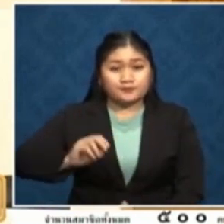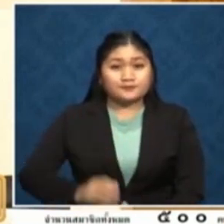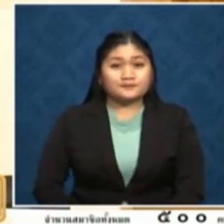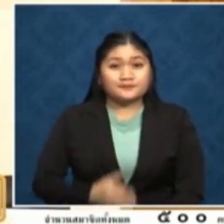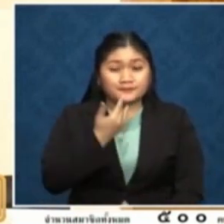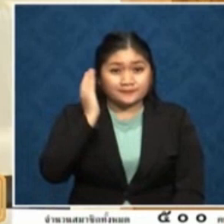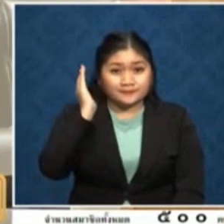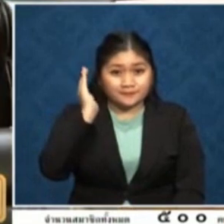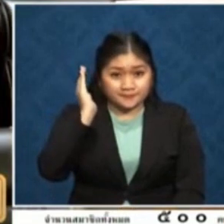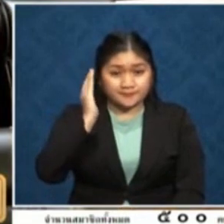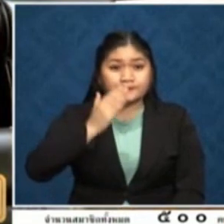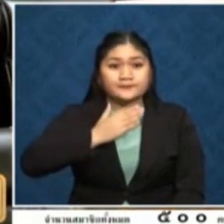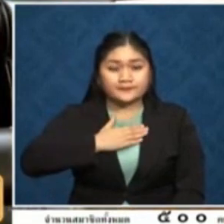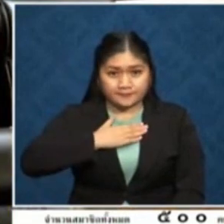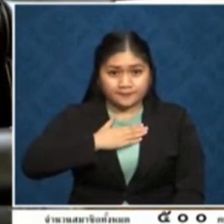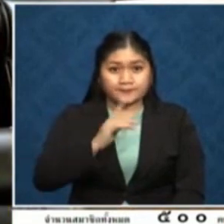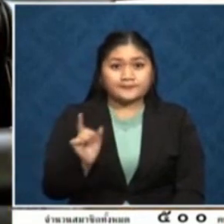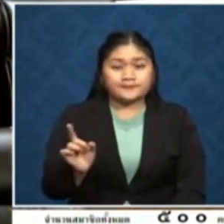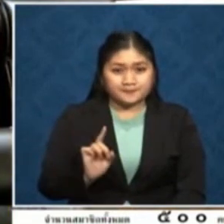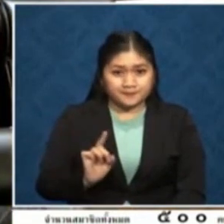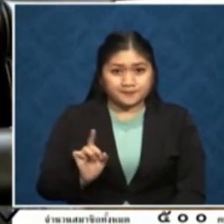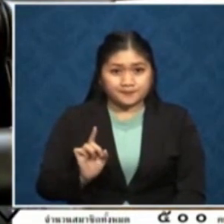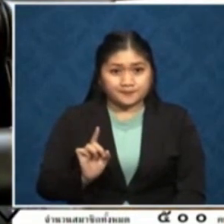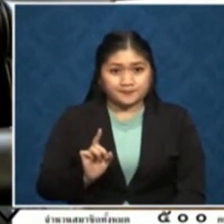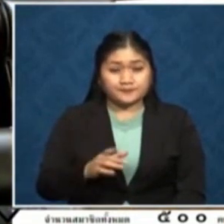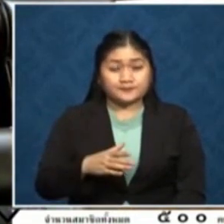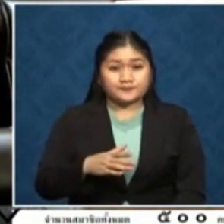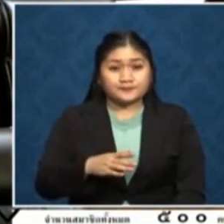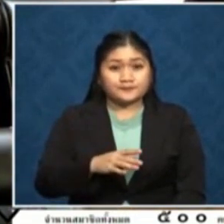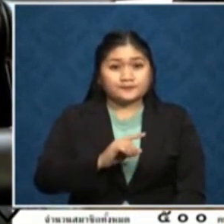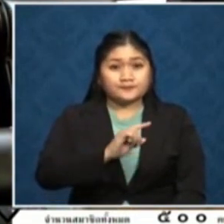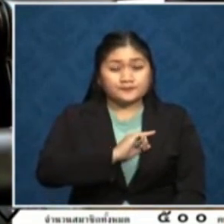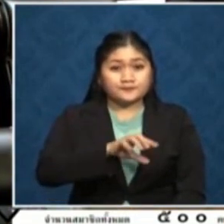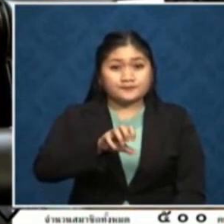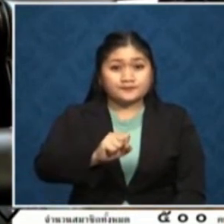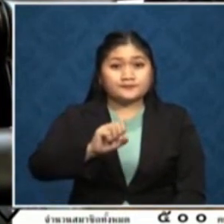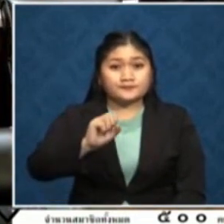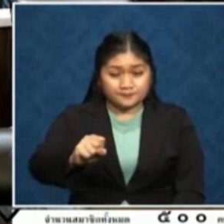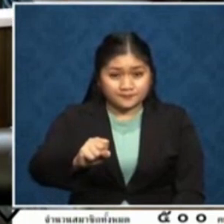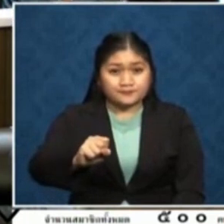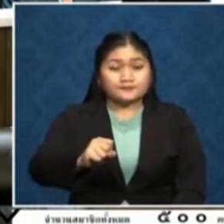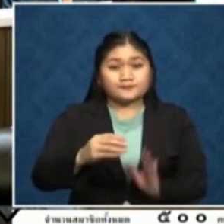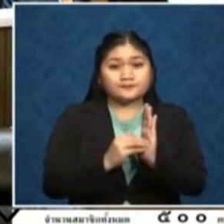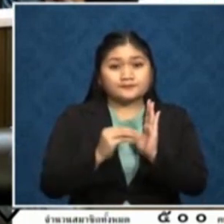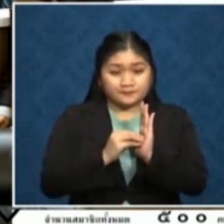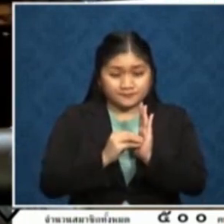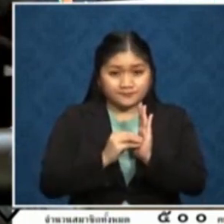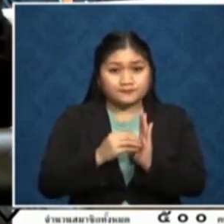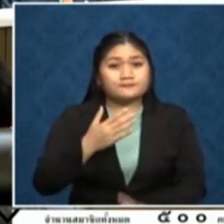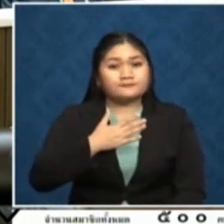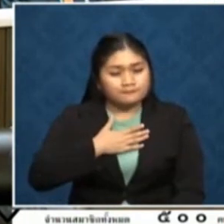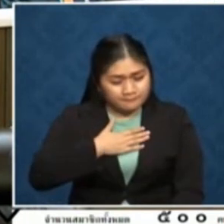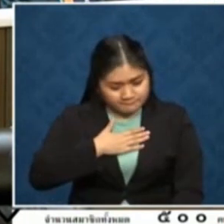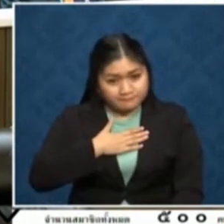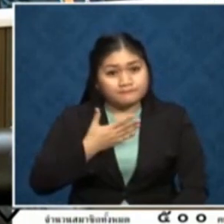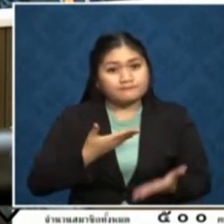ครับขอบคุณครับต่อไปท่านพันธินน่วมเจิมเชิญครับ เรียนท่านประธานครับผ